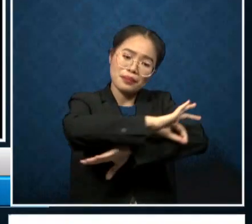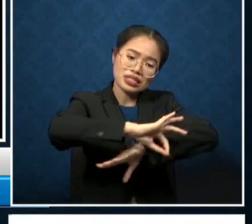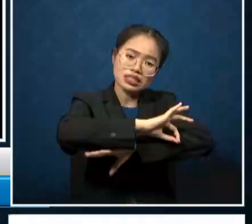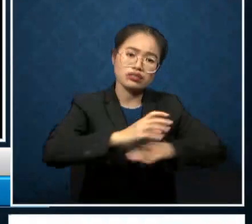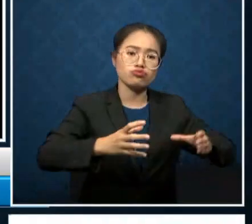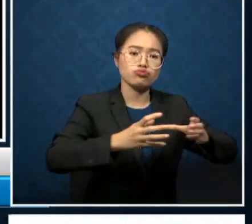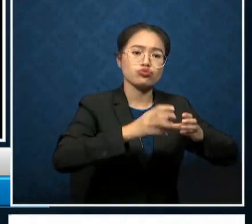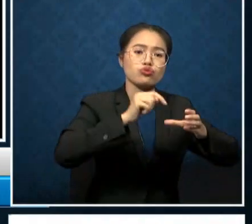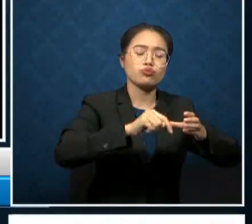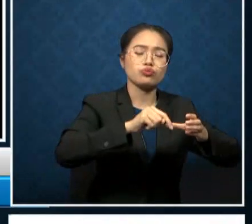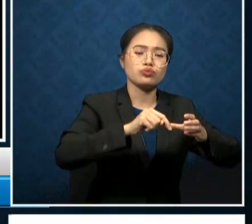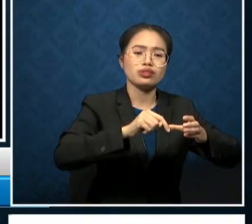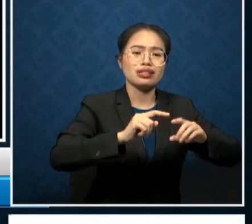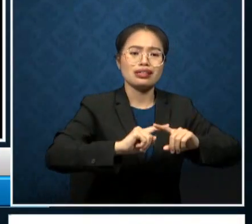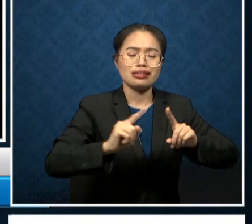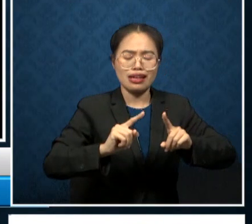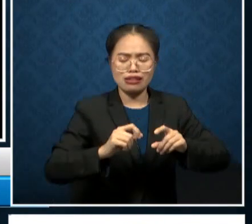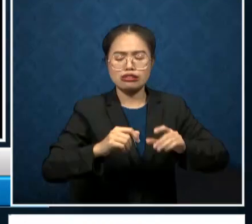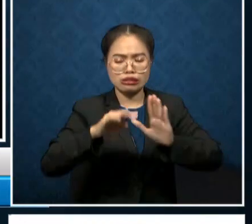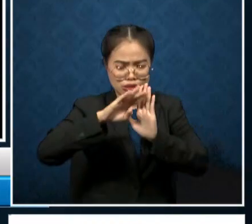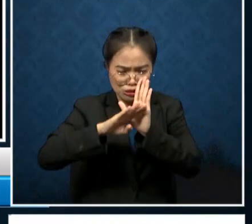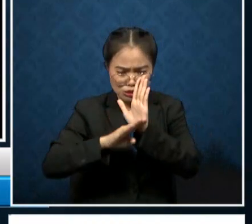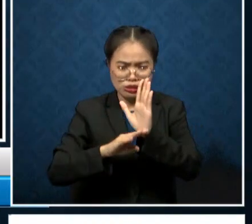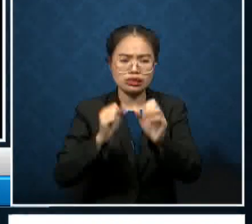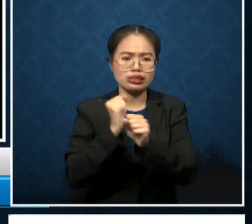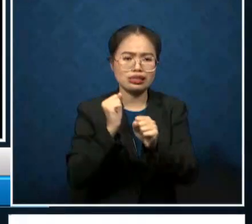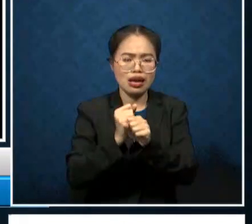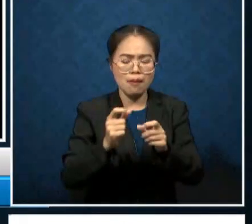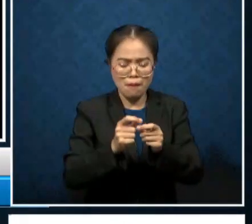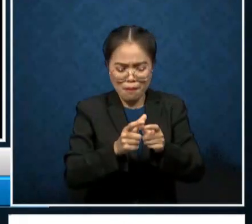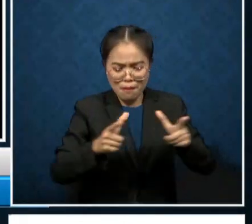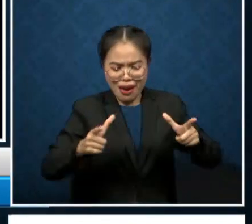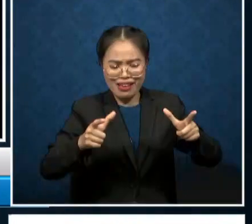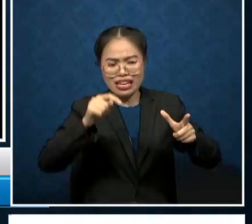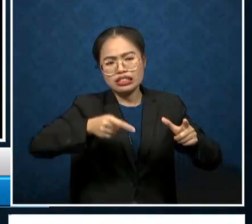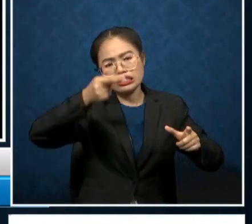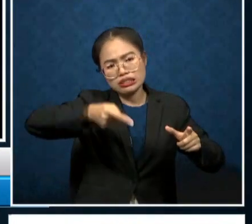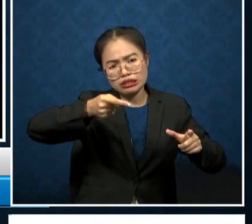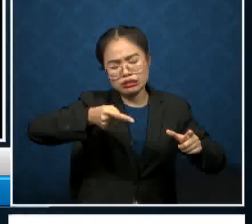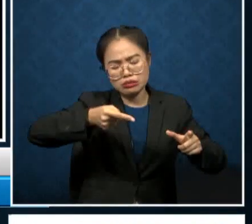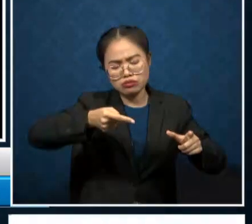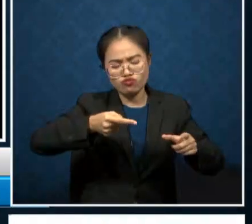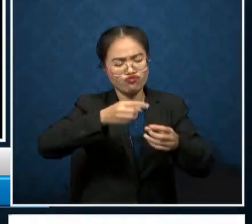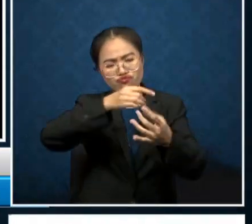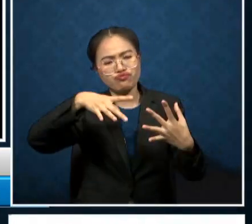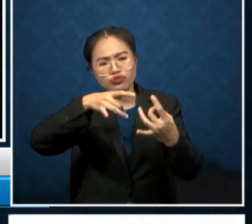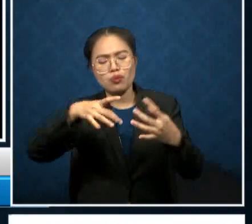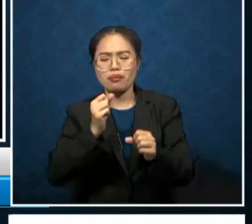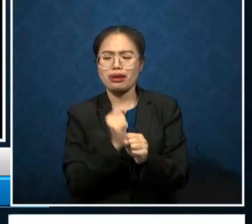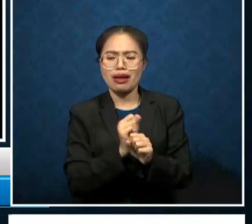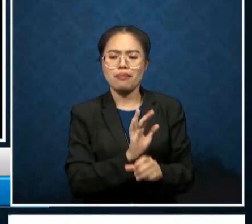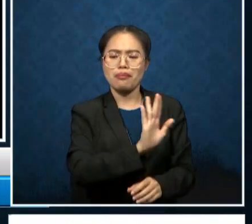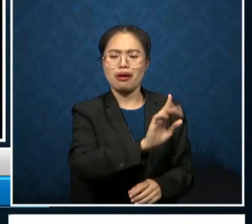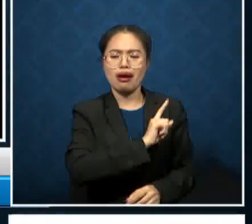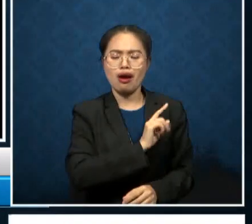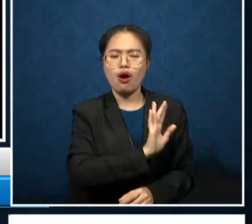ตนั้นเนี่ยเขเป็นส่วนหนึ่งแต่การขับเคลื่อนของแปลงใหญ่จริงๆเนี่ยมันไม่ไปบูรณาการในแปลงใหญ่ที่ควรจะทำแต่ไปทำตามคหน้าที่ของตัวเองและไป